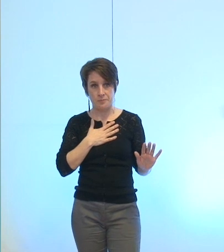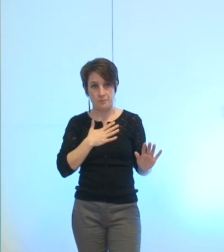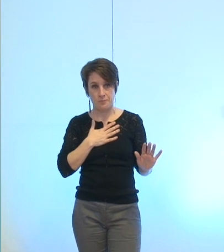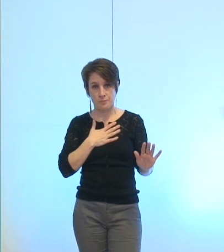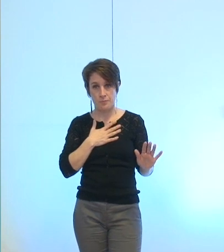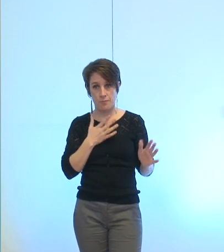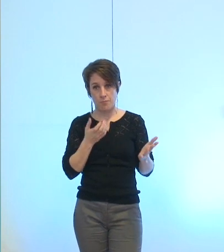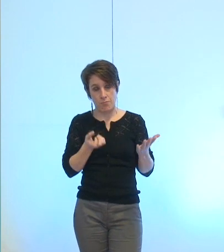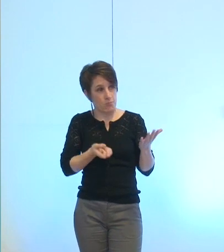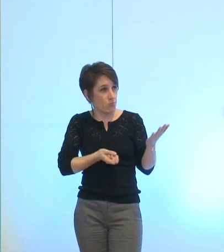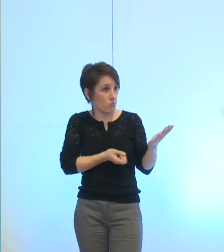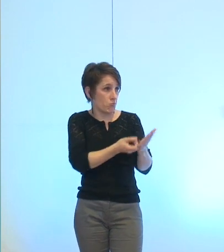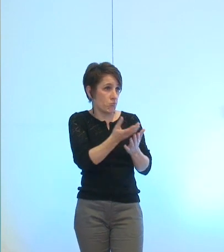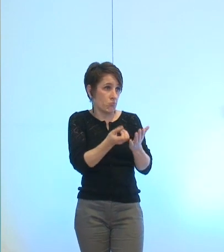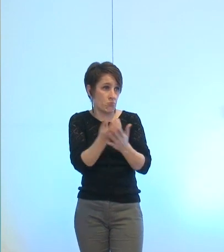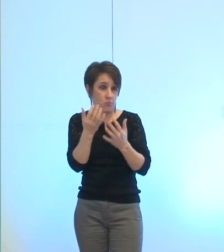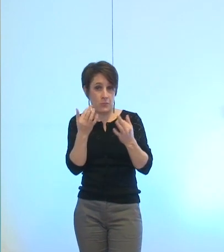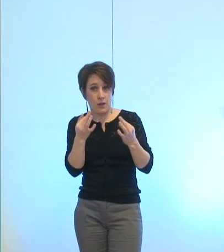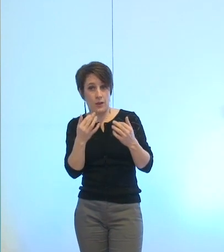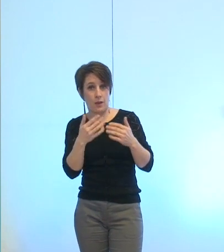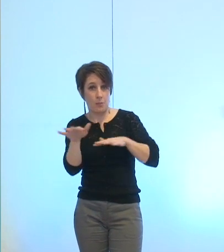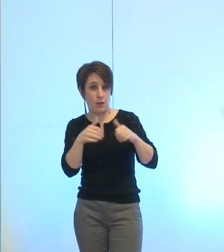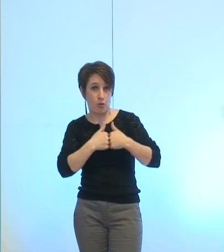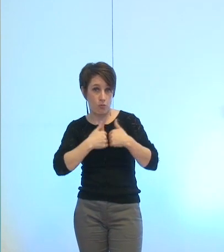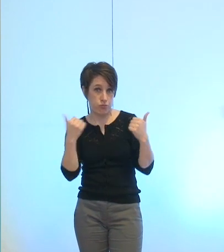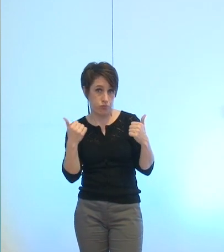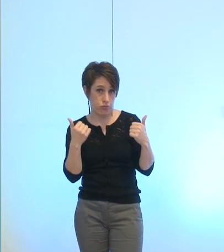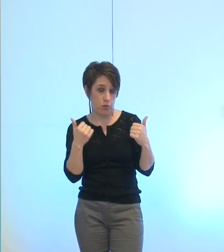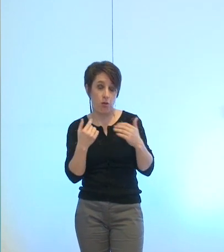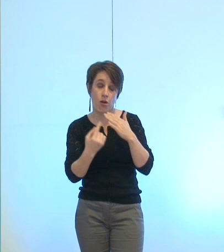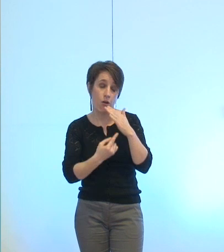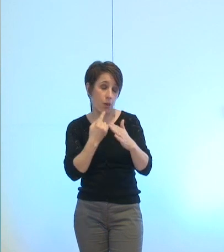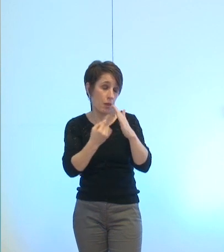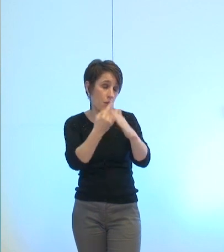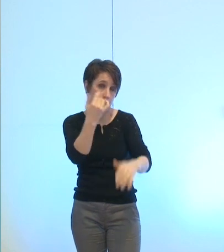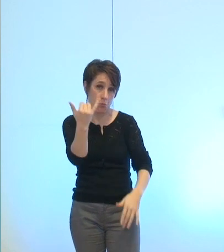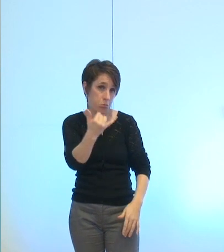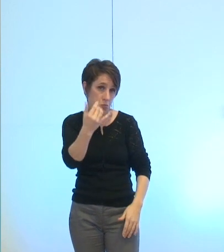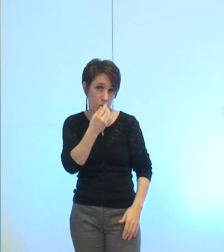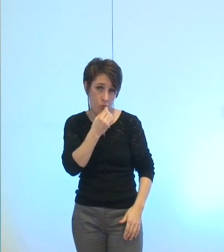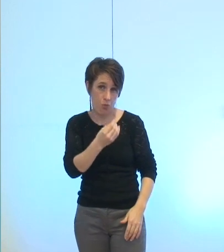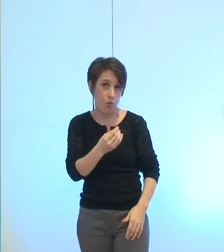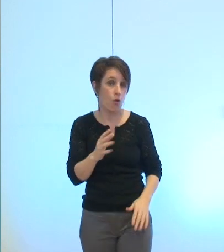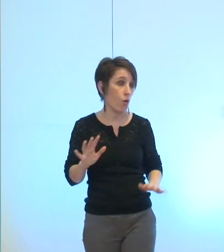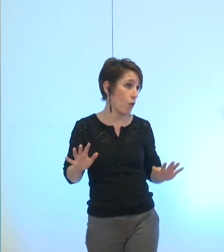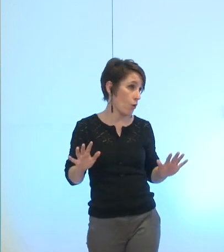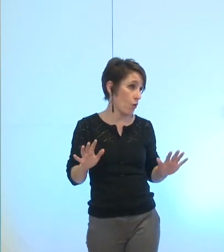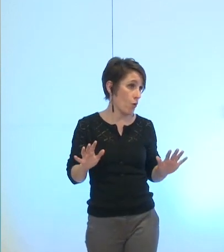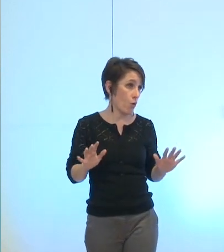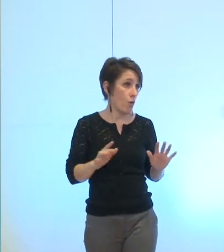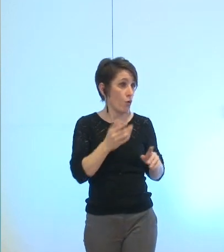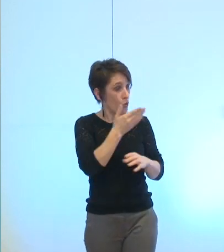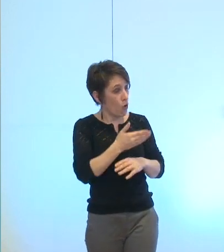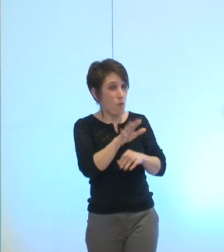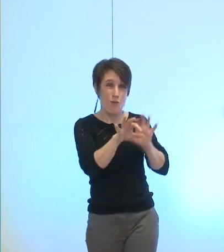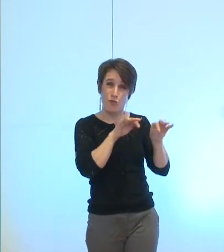difficultés ou les divergences de méthodes je n'y reviendrai pas le choix que vous avez fait donne le travail que nous avons sur la table